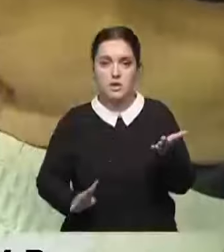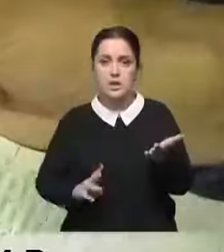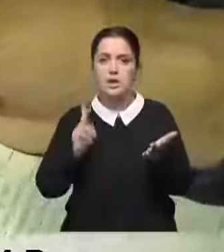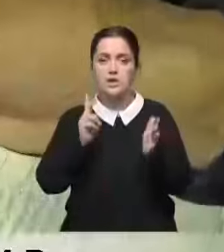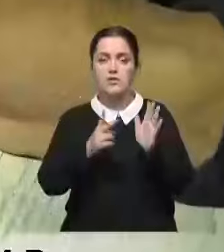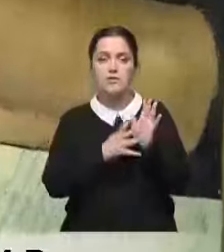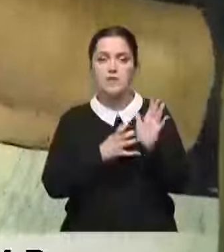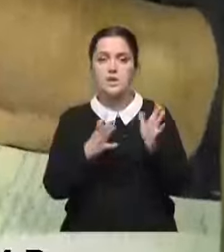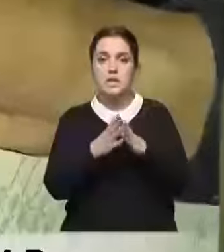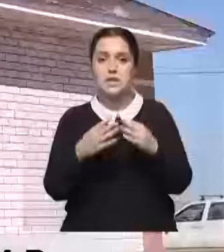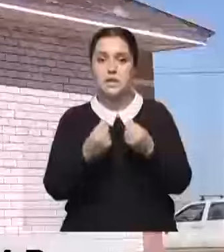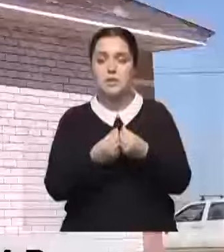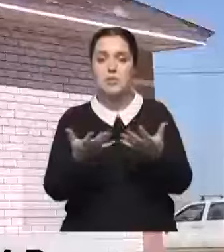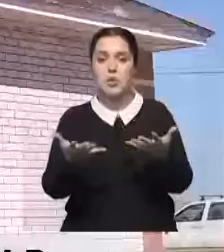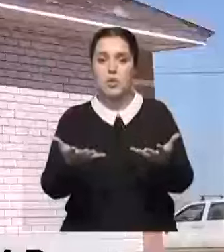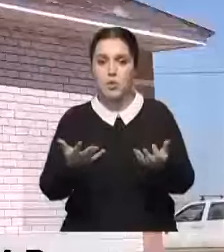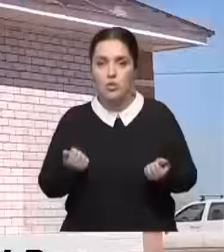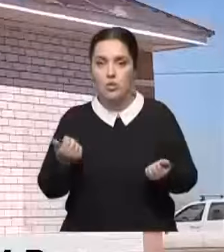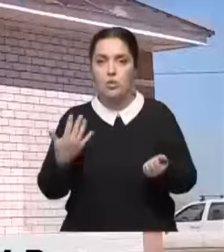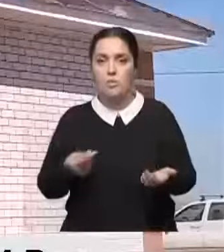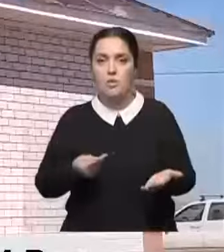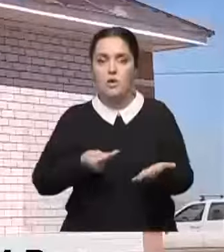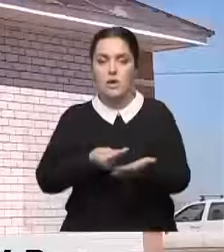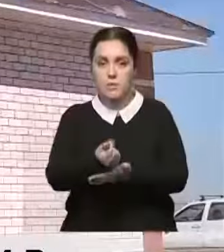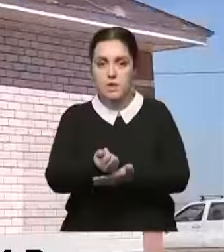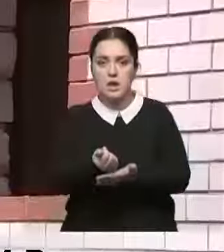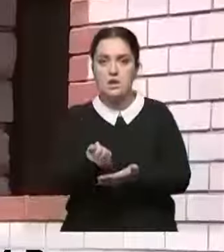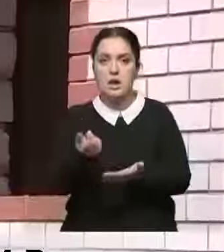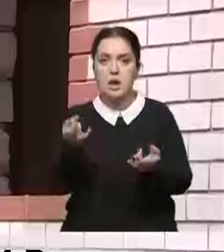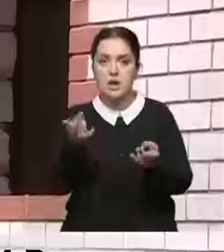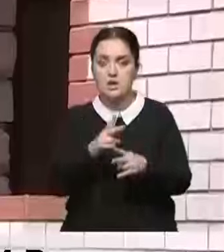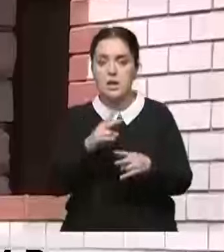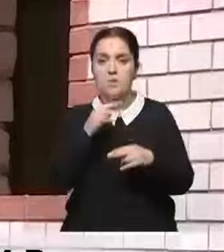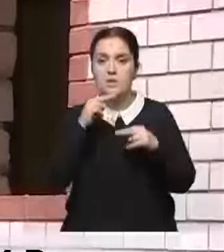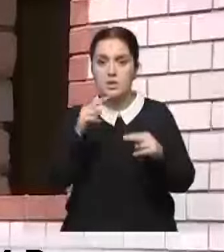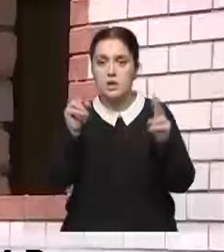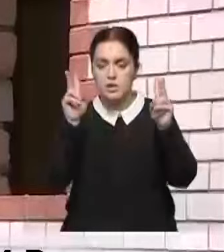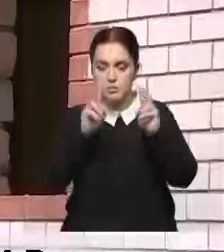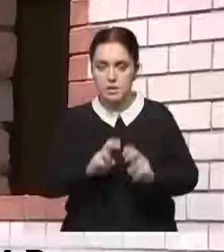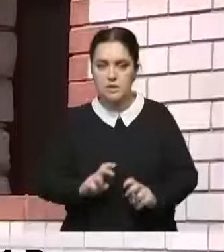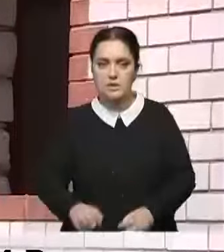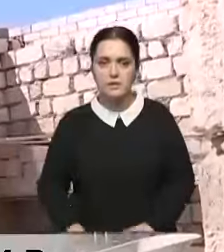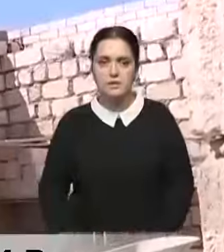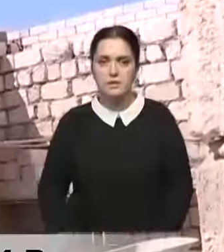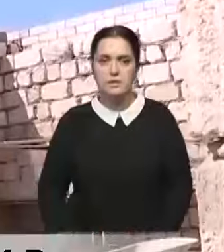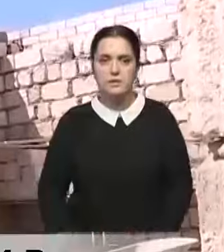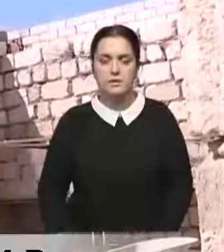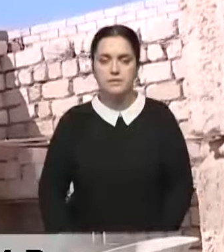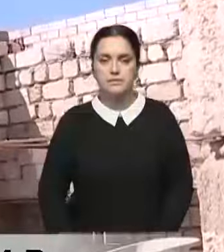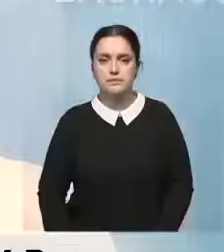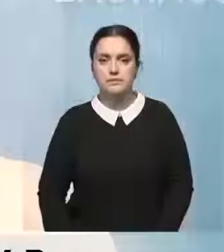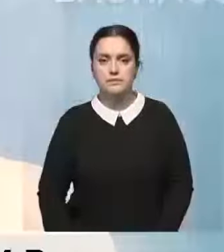4800 заявлений. 2900 семей уже получили компенсации. Остальные обращения рассматриваются.